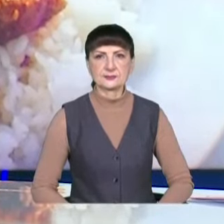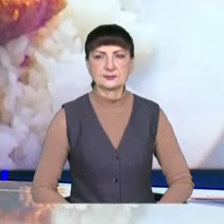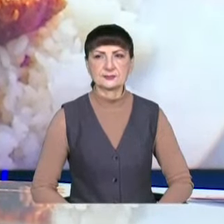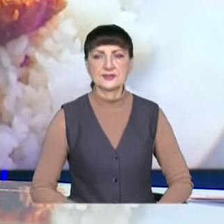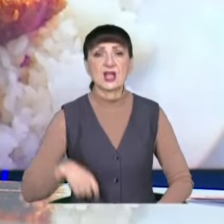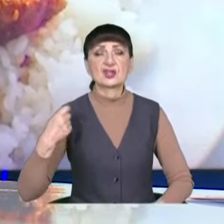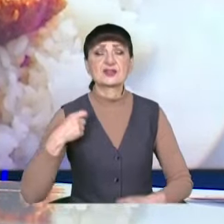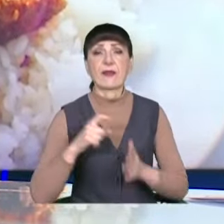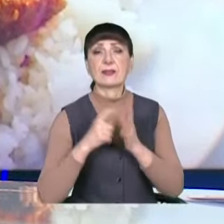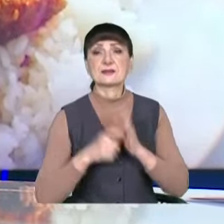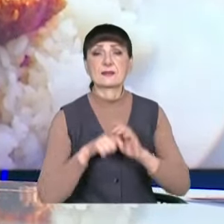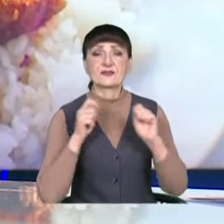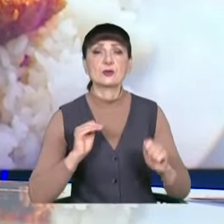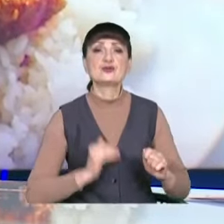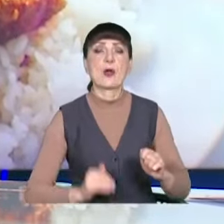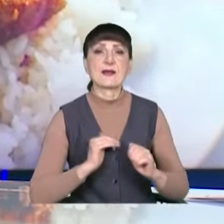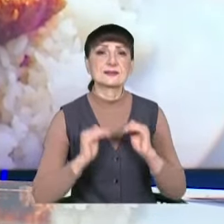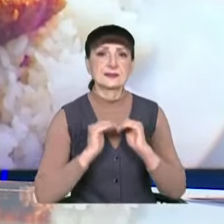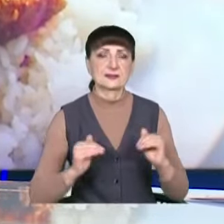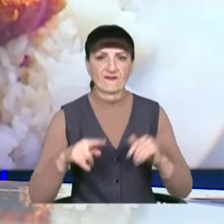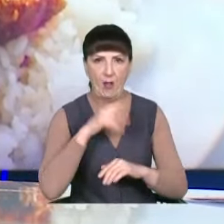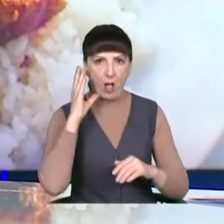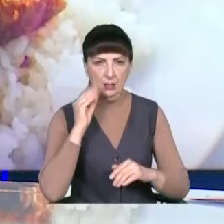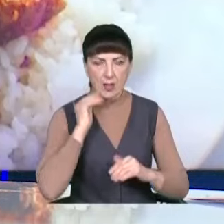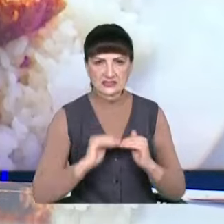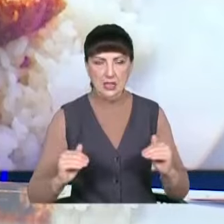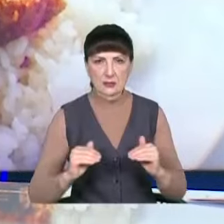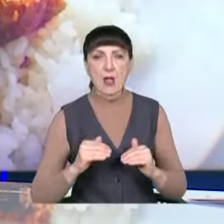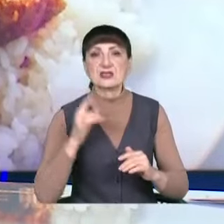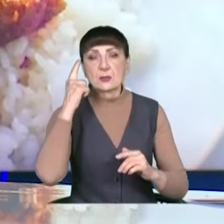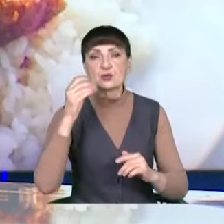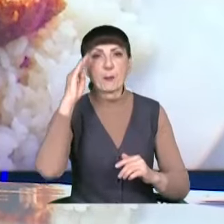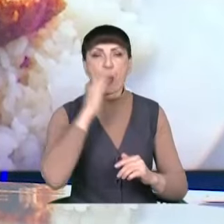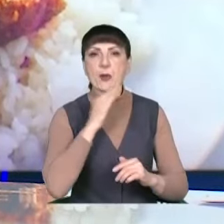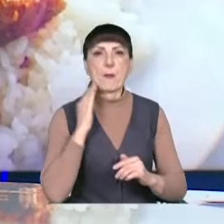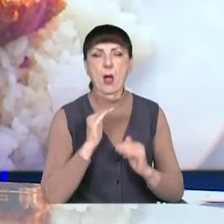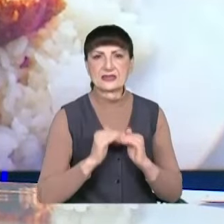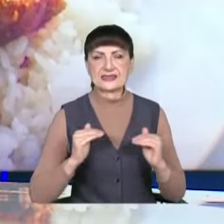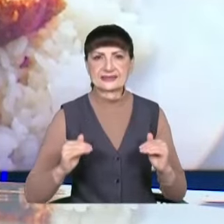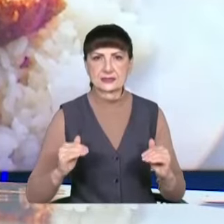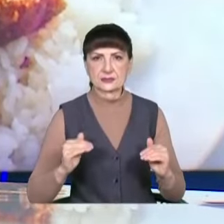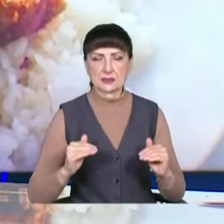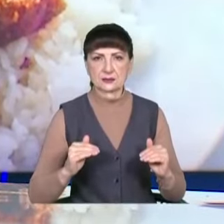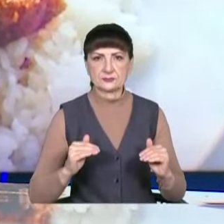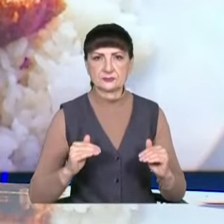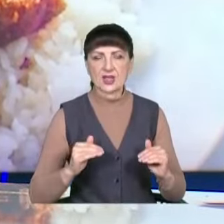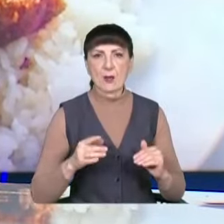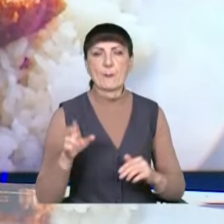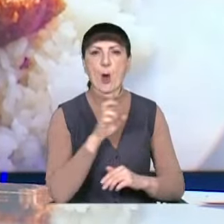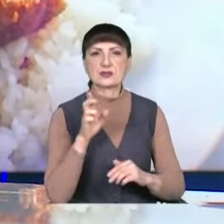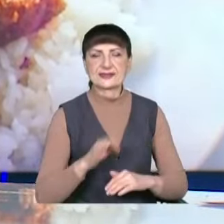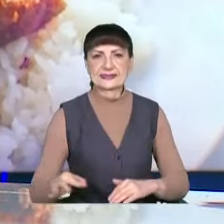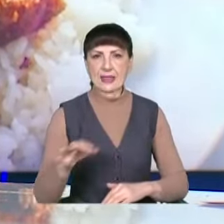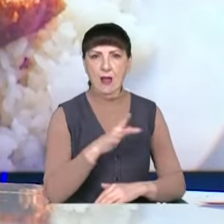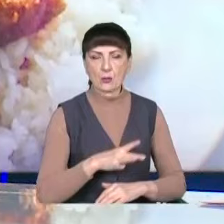Швейный цех организовали в частном детсаду Алматы. Об этом сообщили родители воспитанников одного из дошкольных учреждений в Бостандыкском